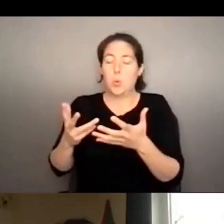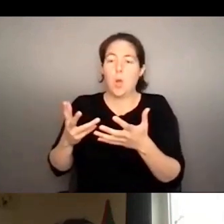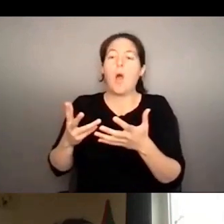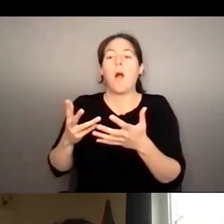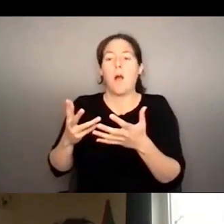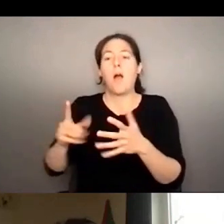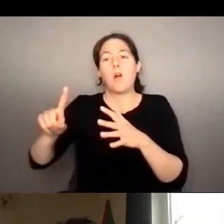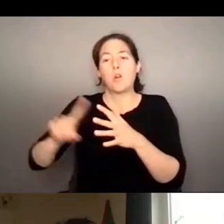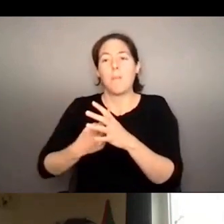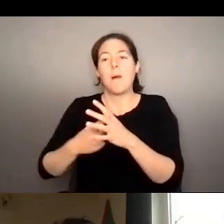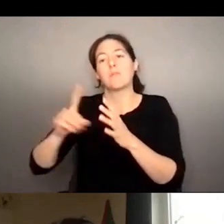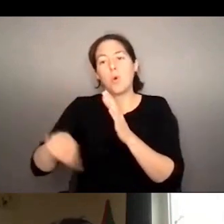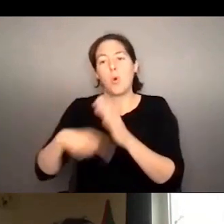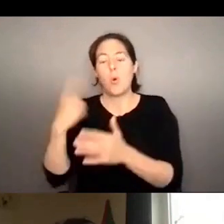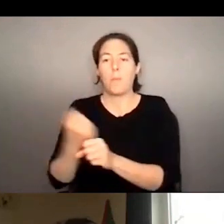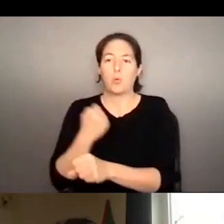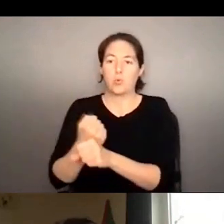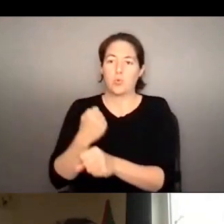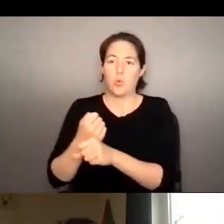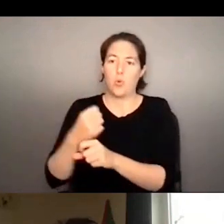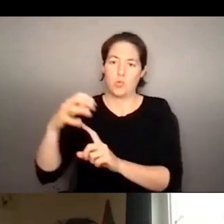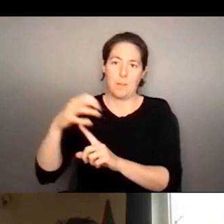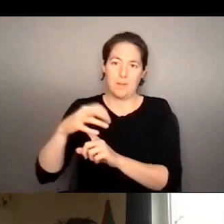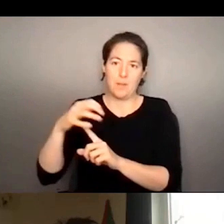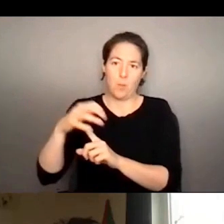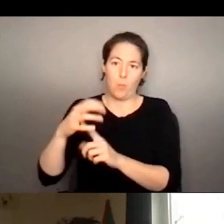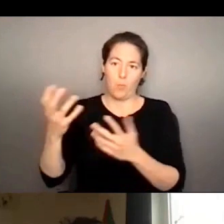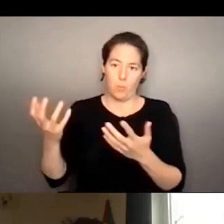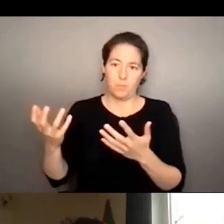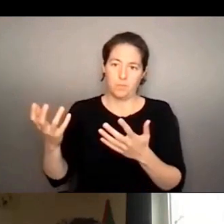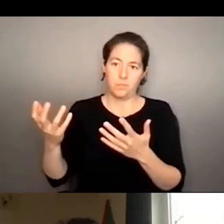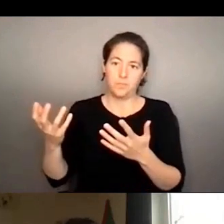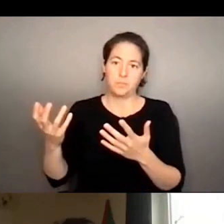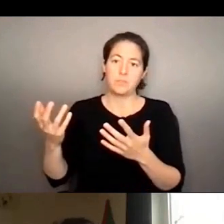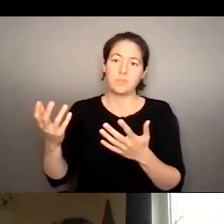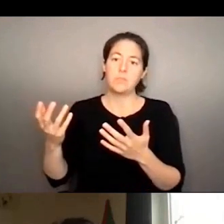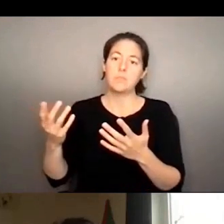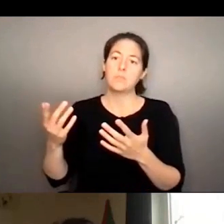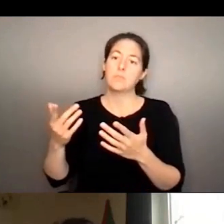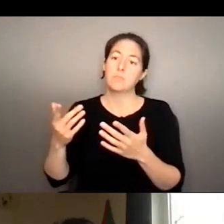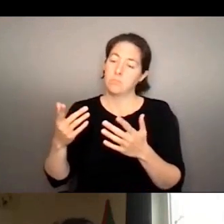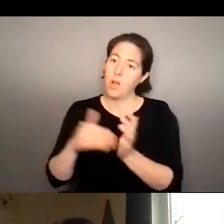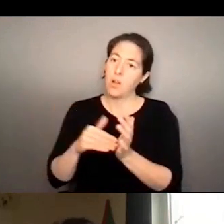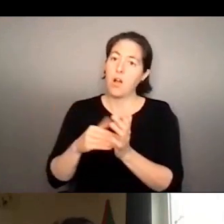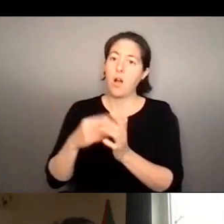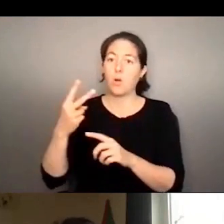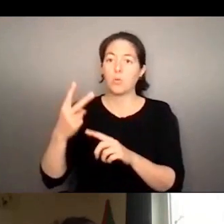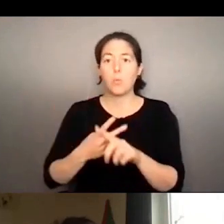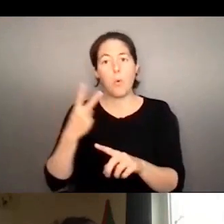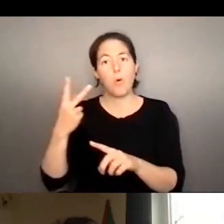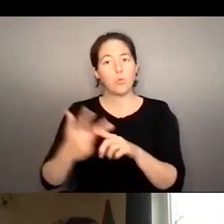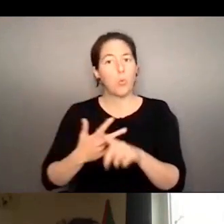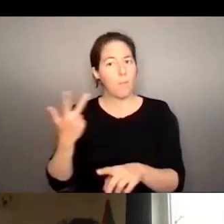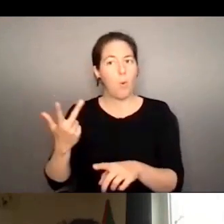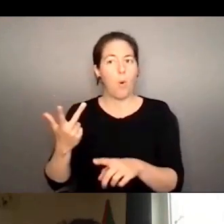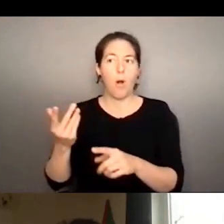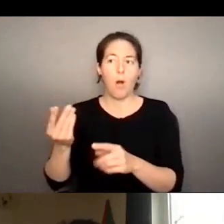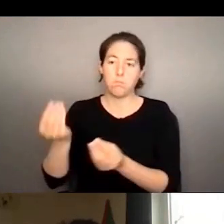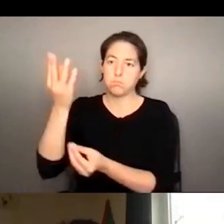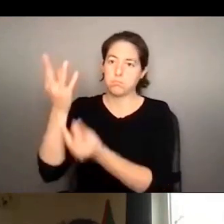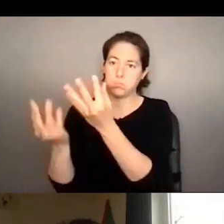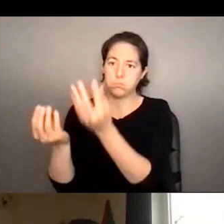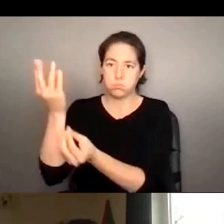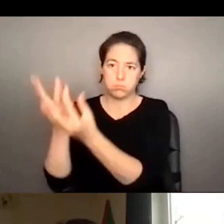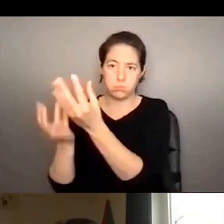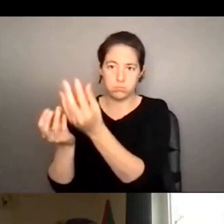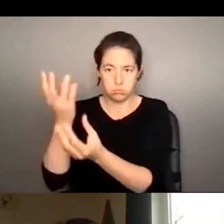cycle de reproduction des champignons, un cycle de production, pardon, des champignons qui va durer encore 2 ou 3 mois. Et à chaque fois qu'on